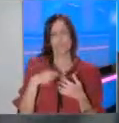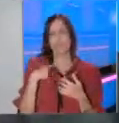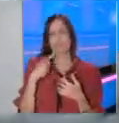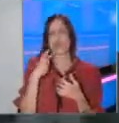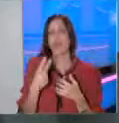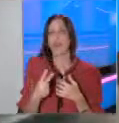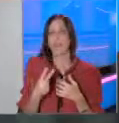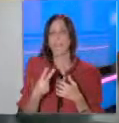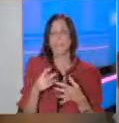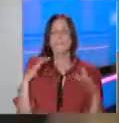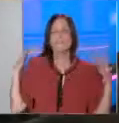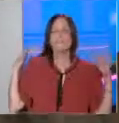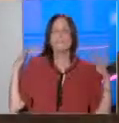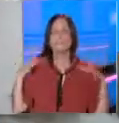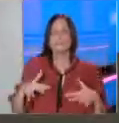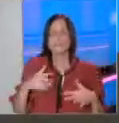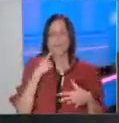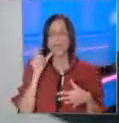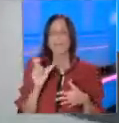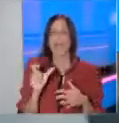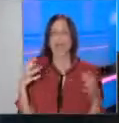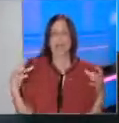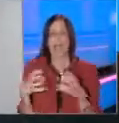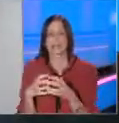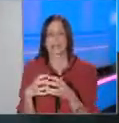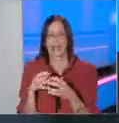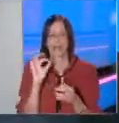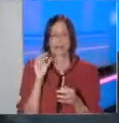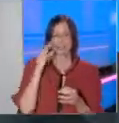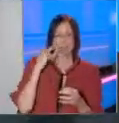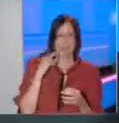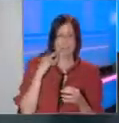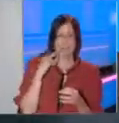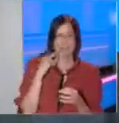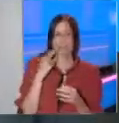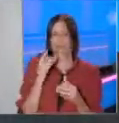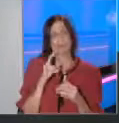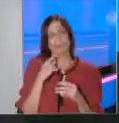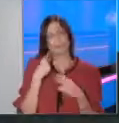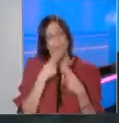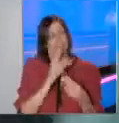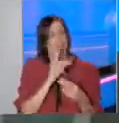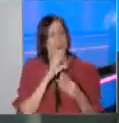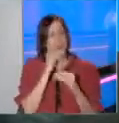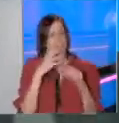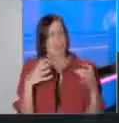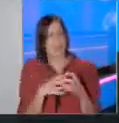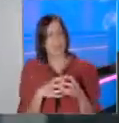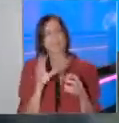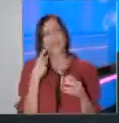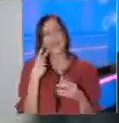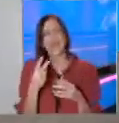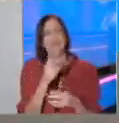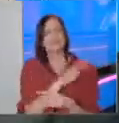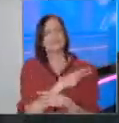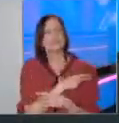כשאנחנו רואים המונים, המילה קפסולה היא מביכה בכלל במונח הזה. לא דובר שם על קפסולה, אבל אתה רואה את